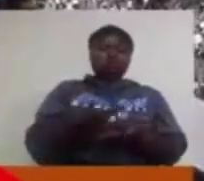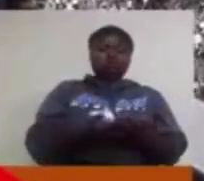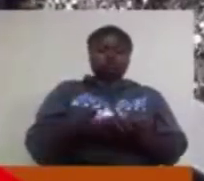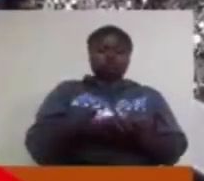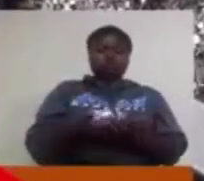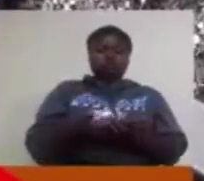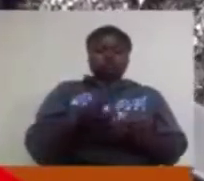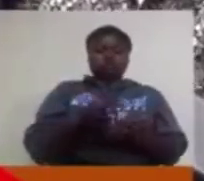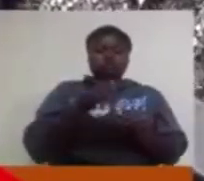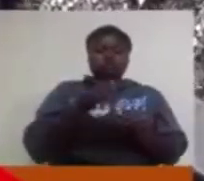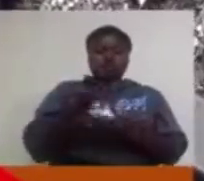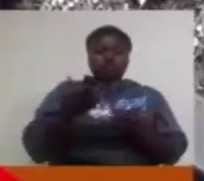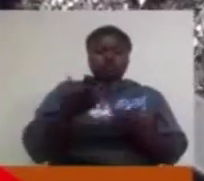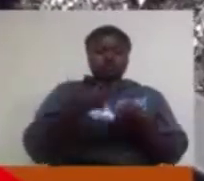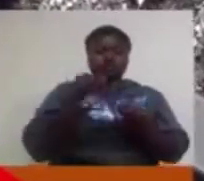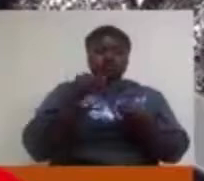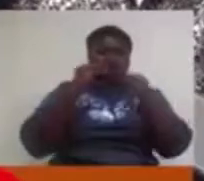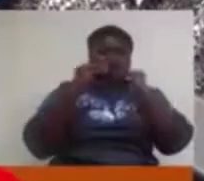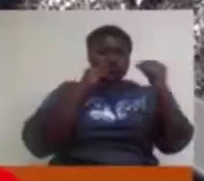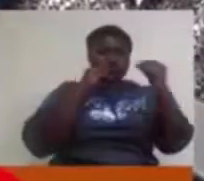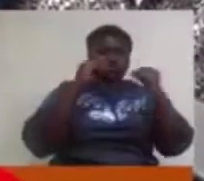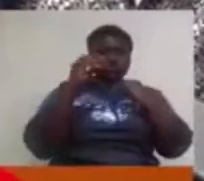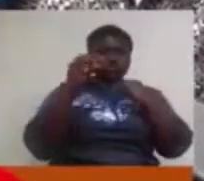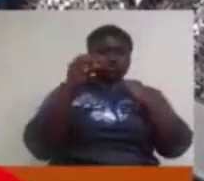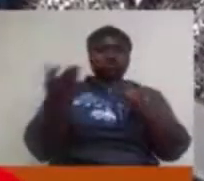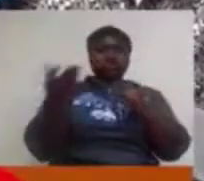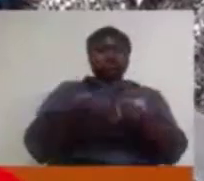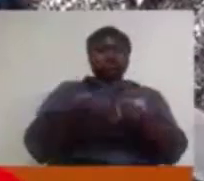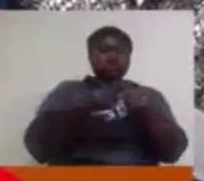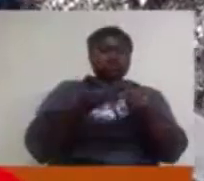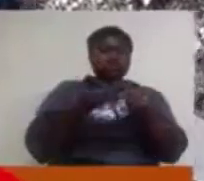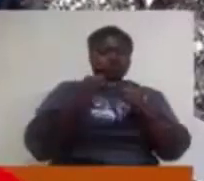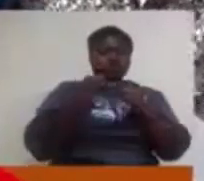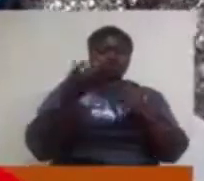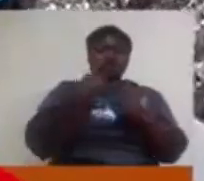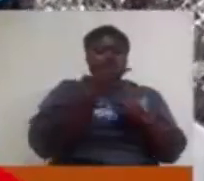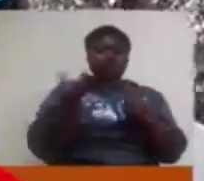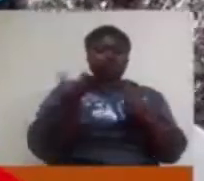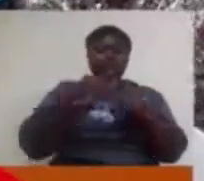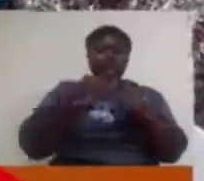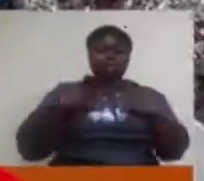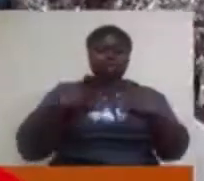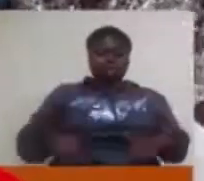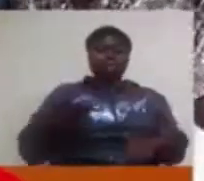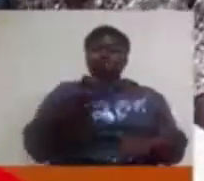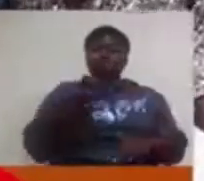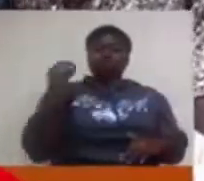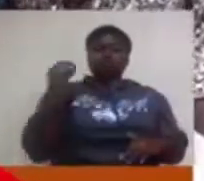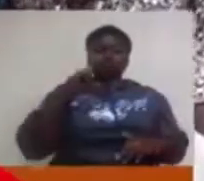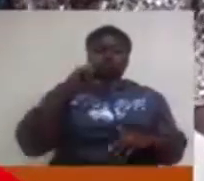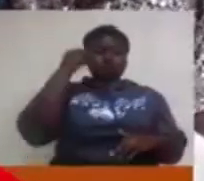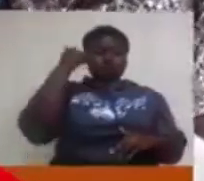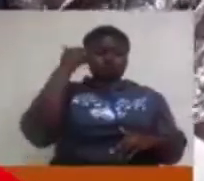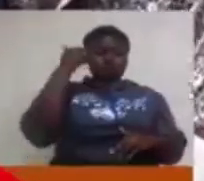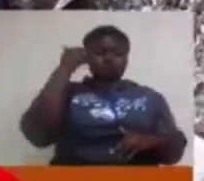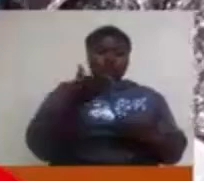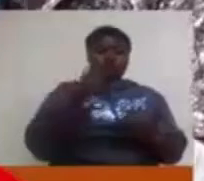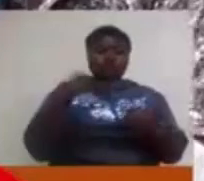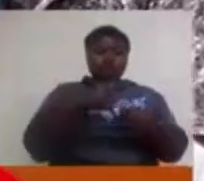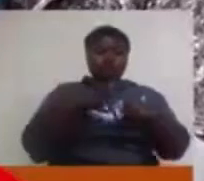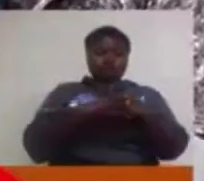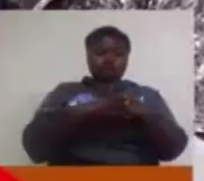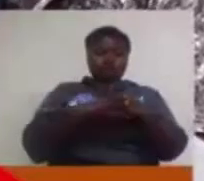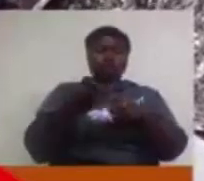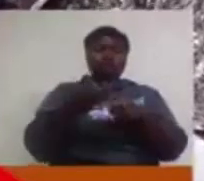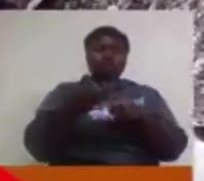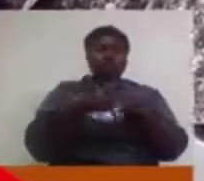hotuba iliweza kusababisha watu kwenda mpaka kule Laikipia mwezi wa Septemba, ndipoza tunaangalia yale ambayo yanafanyika.